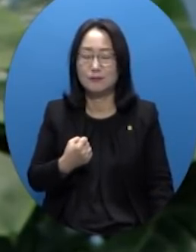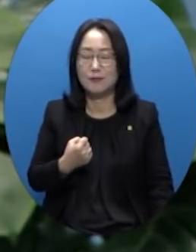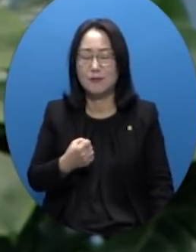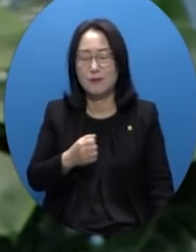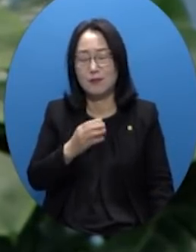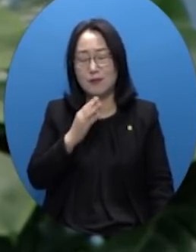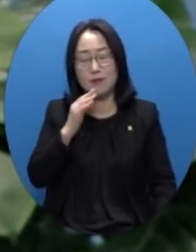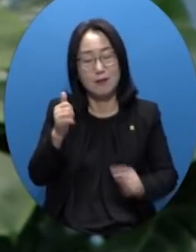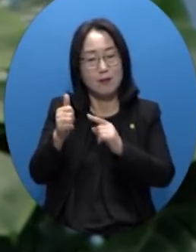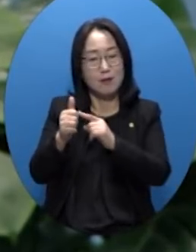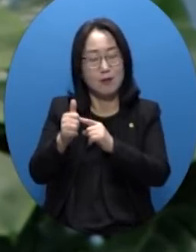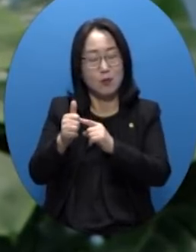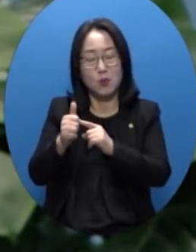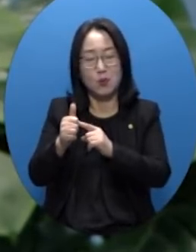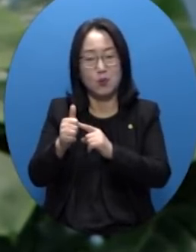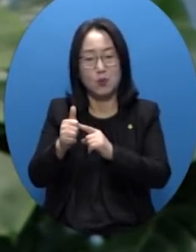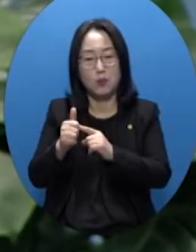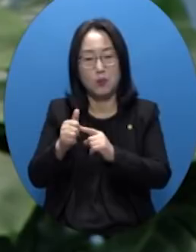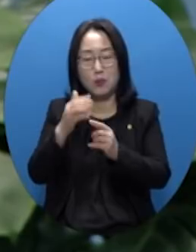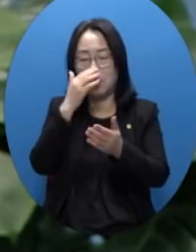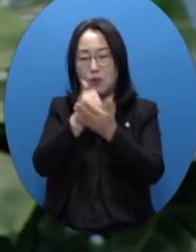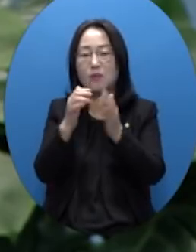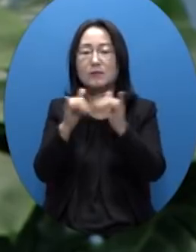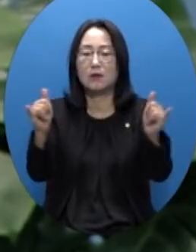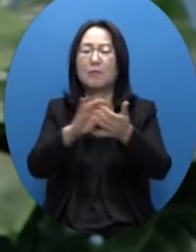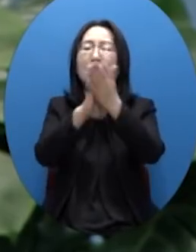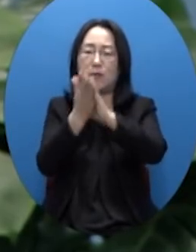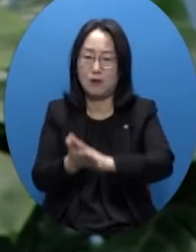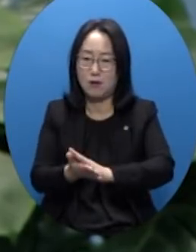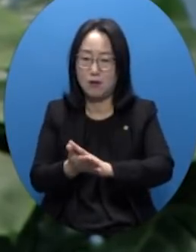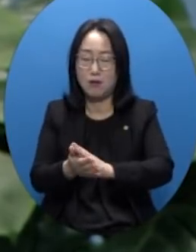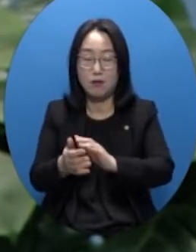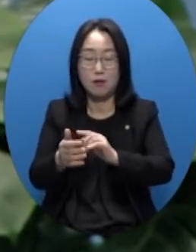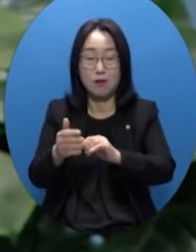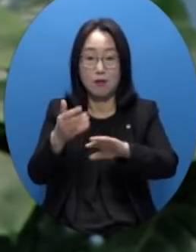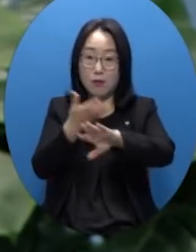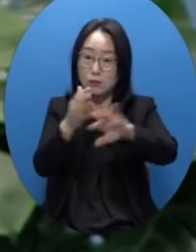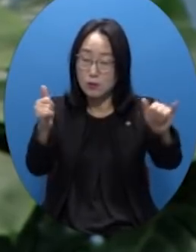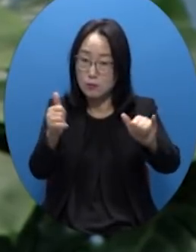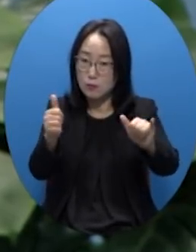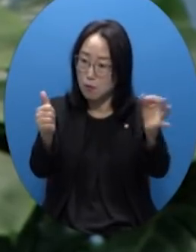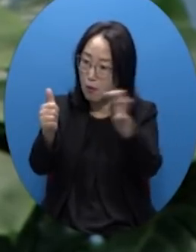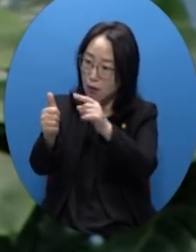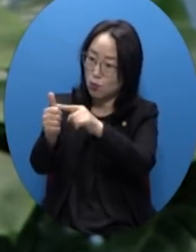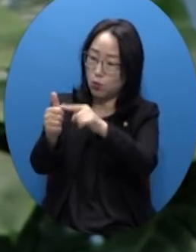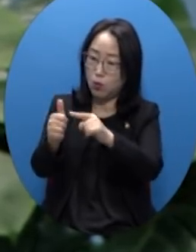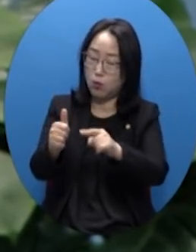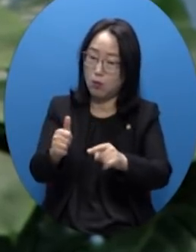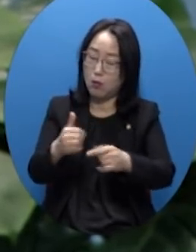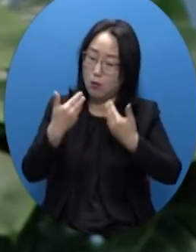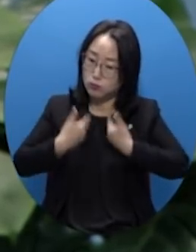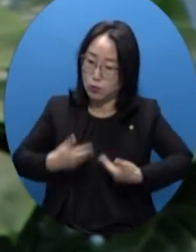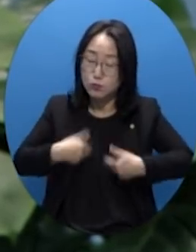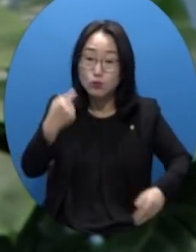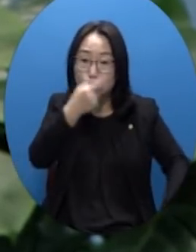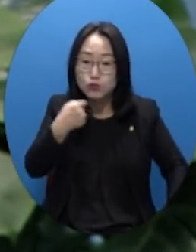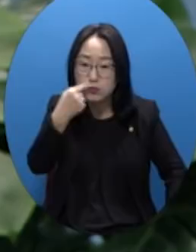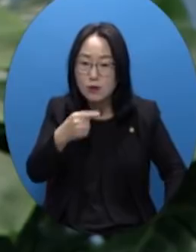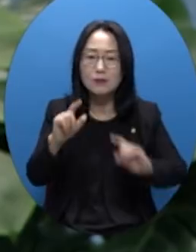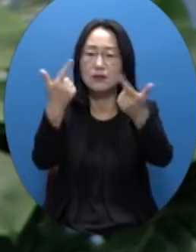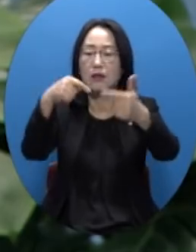희대의 살인마로 그의 모습이 파도 되고 말았던 것입니다 사람들은 그런 내 성적에 말함 는 그런 젊은이로 봤습니다 그러나 그